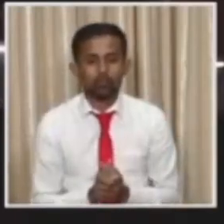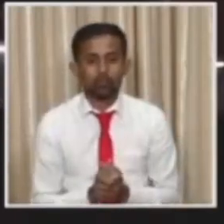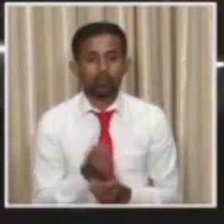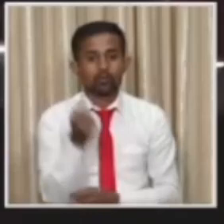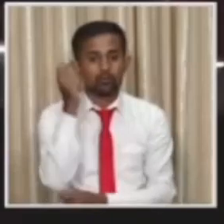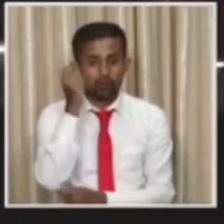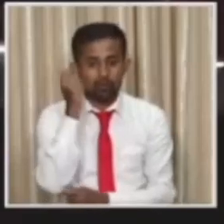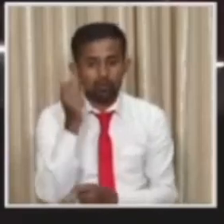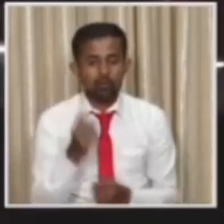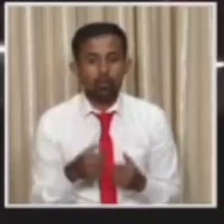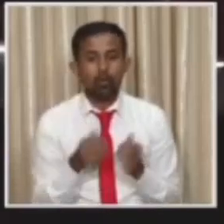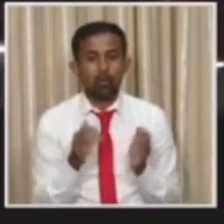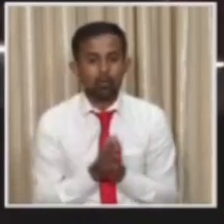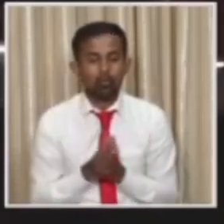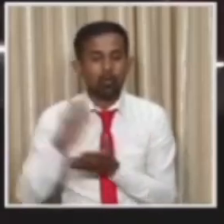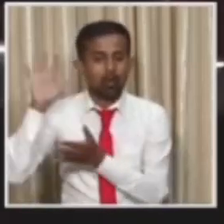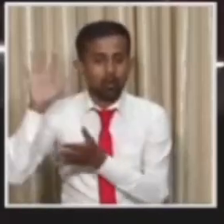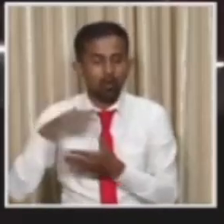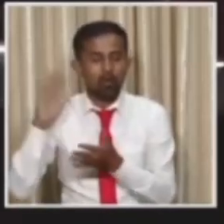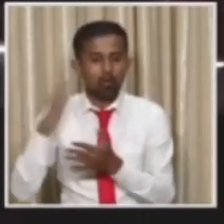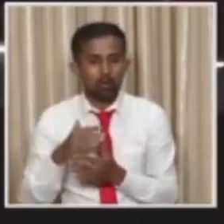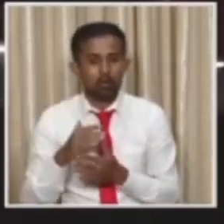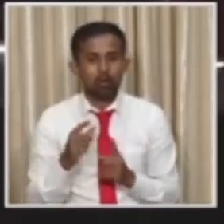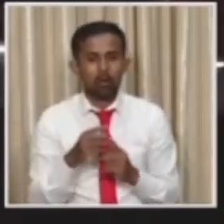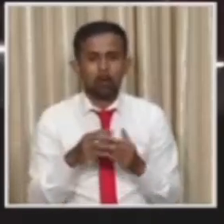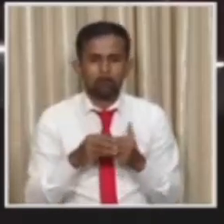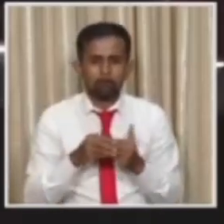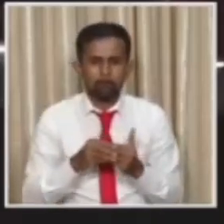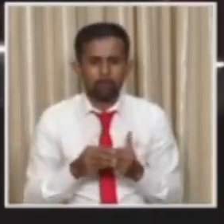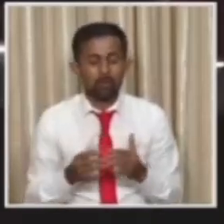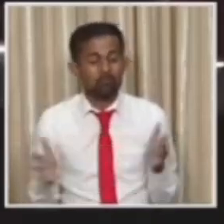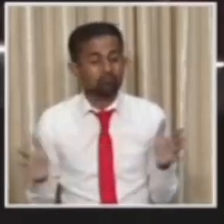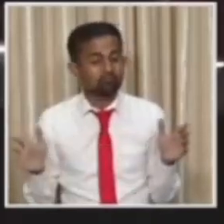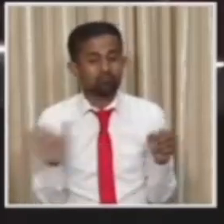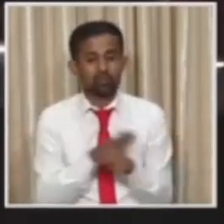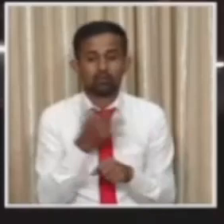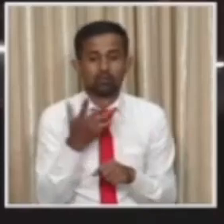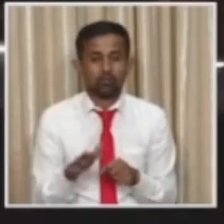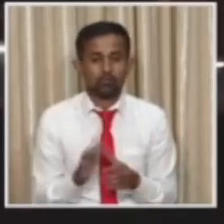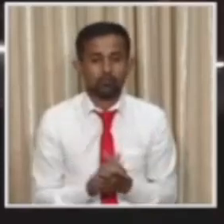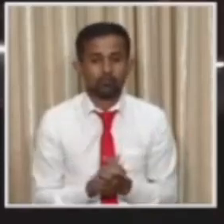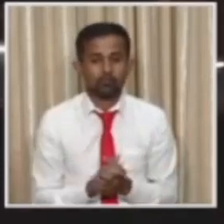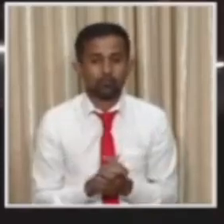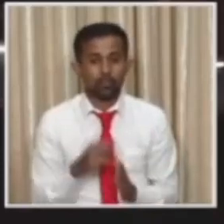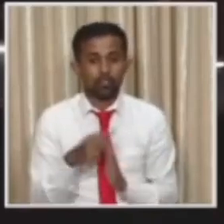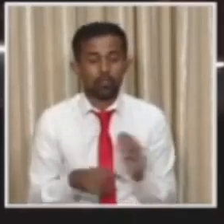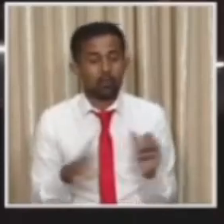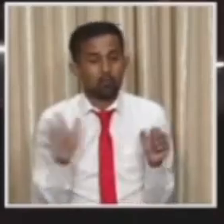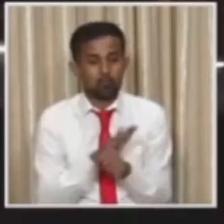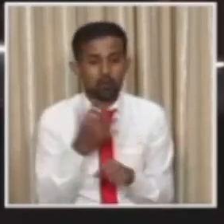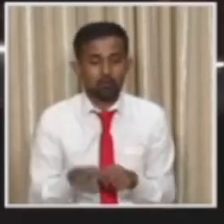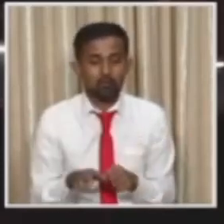සරුංගල් ගෙනාවා මේ හැම දෙයක්ම ගෙනල්ලා ගේන්න ප්ලාස්ටික් කෑලි ගෙනල්ලා පිරුණා මේ රටේ පිරුණා